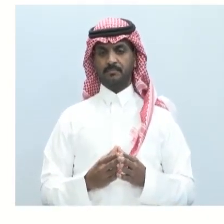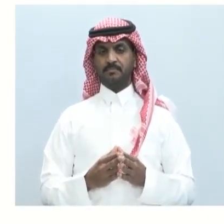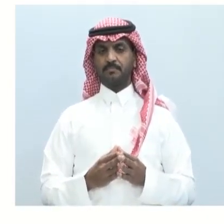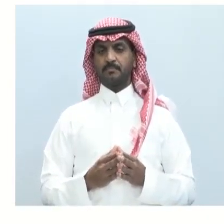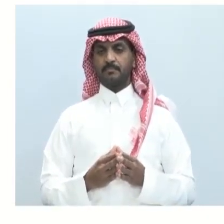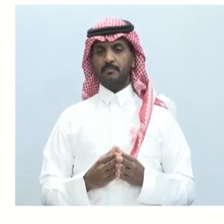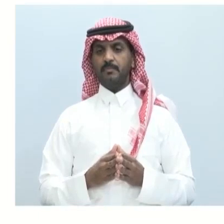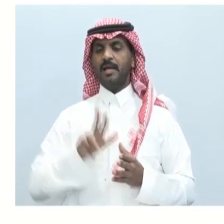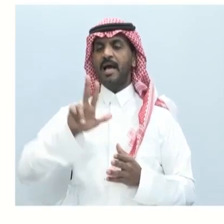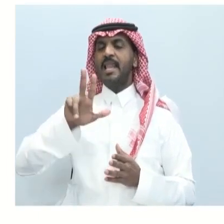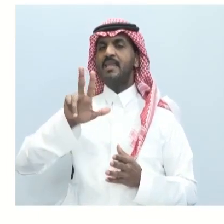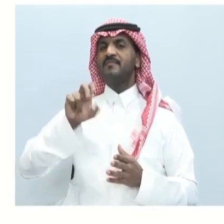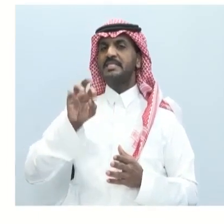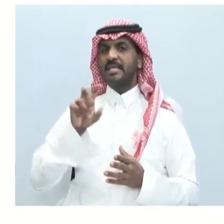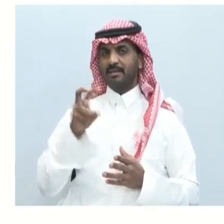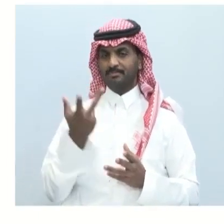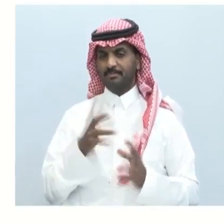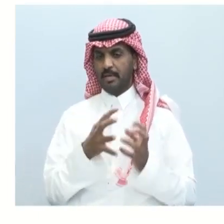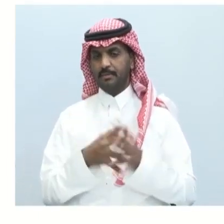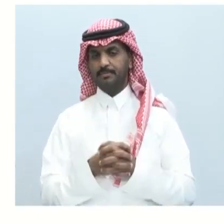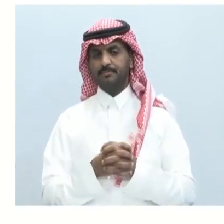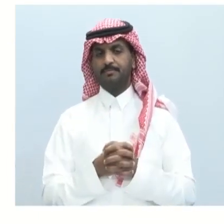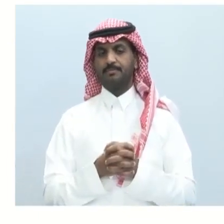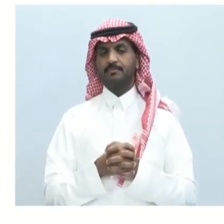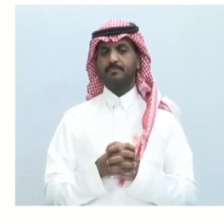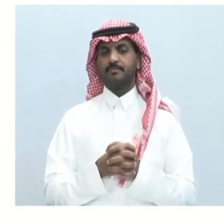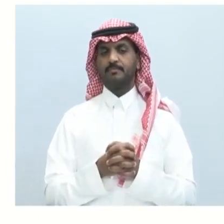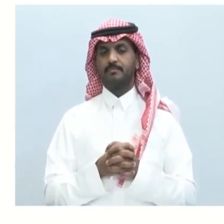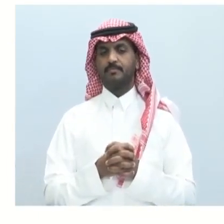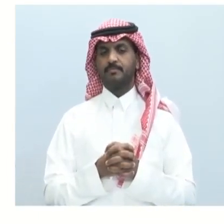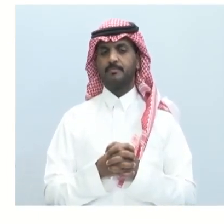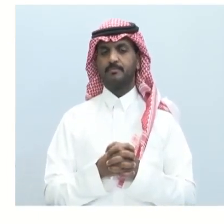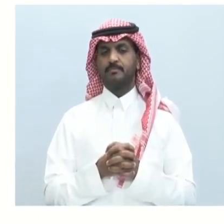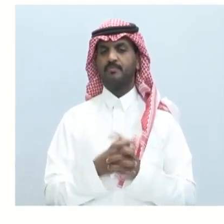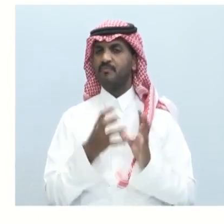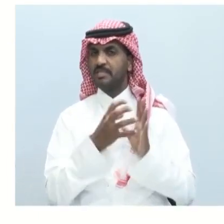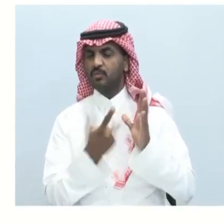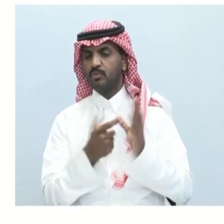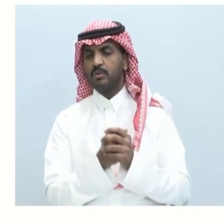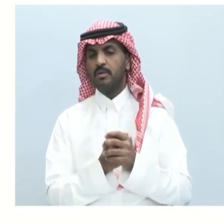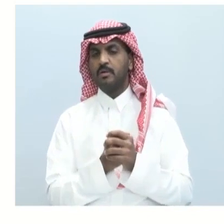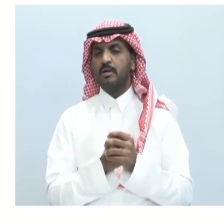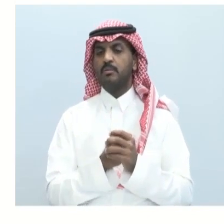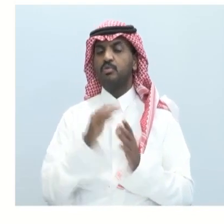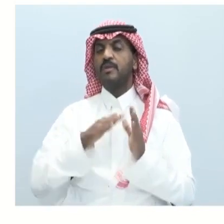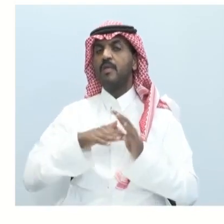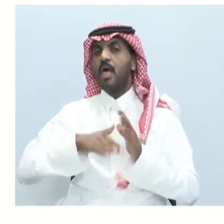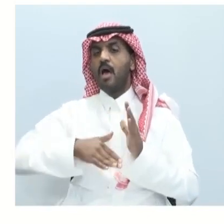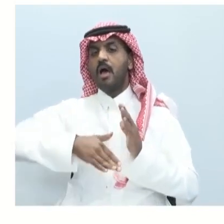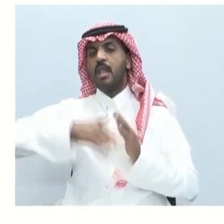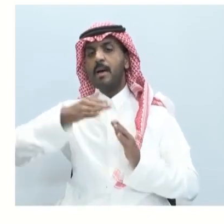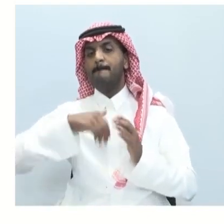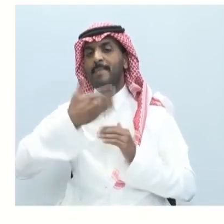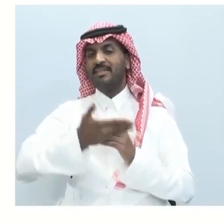الفصيله ما هي الفصيله ما هي ماذا الفصيله الفصيله هي المصنف الاعلى